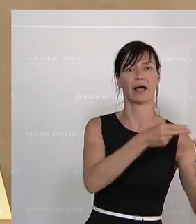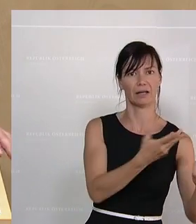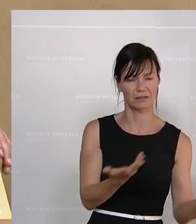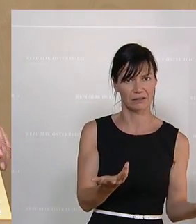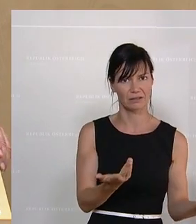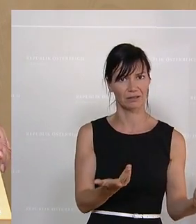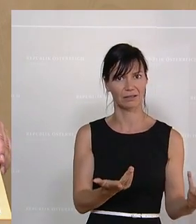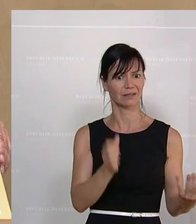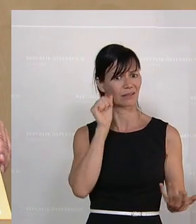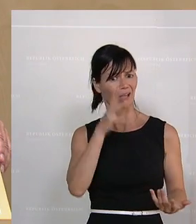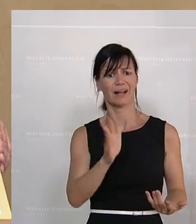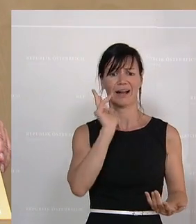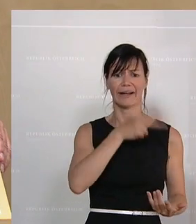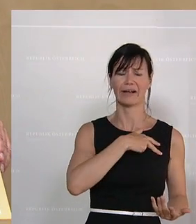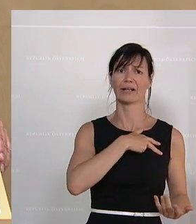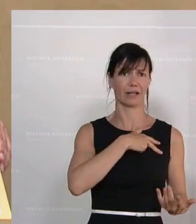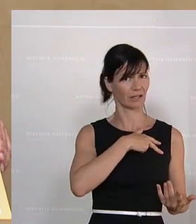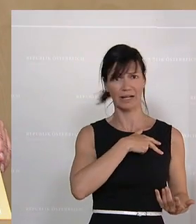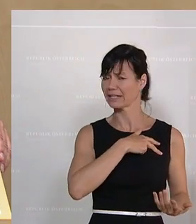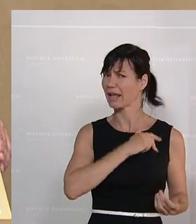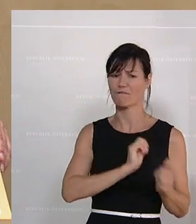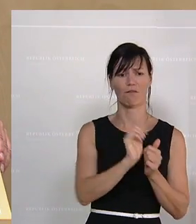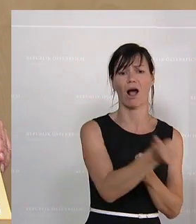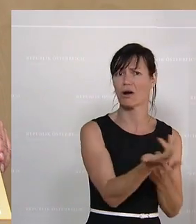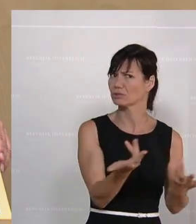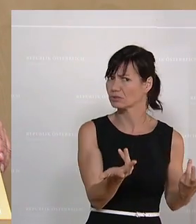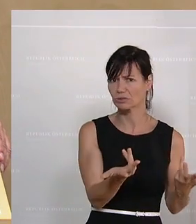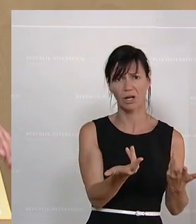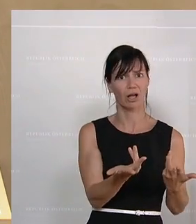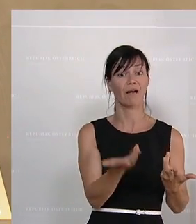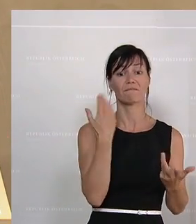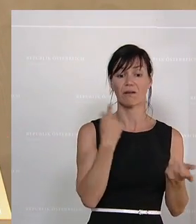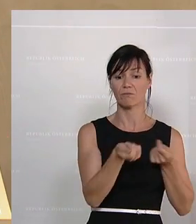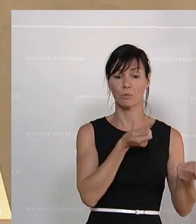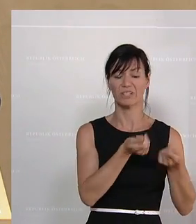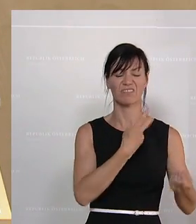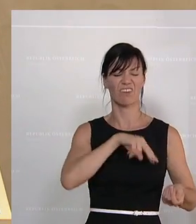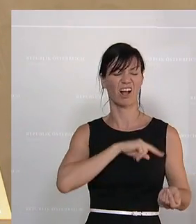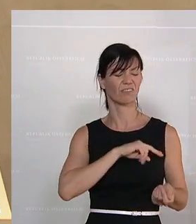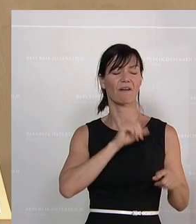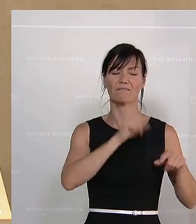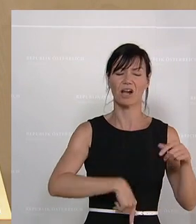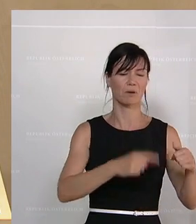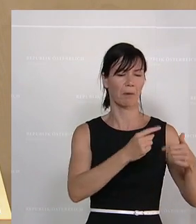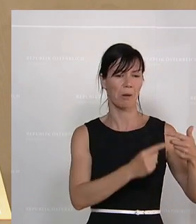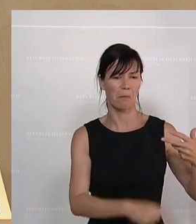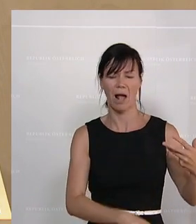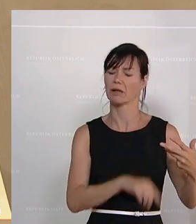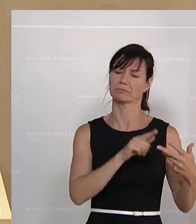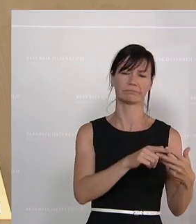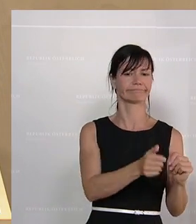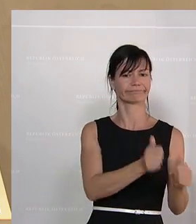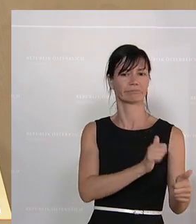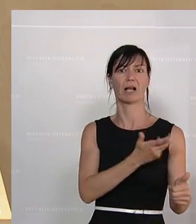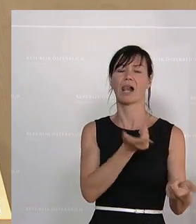eingeholt von billig von realität eingeholt von den fehlern die sie in ihrer politischen verantwortung machen und die intervalle werden leider immer